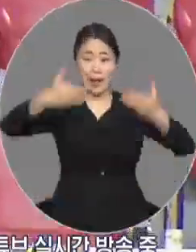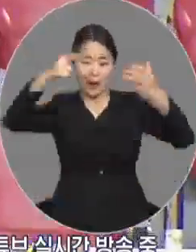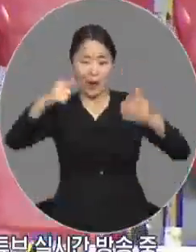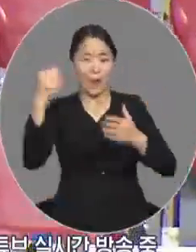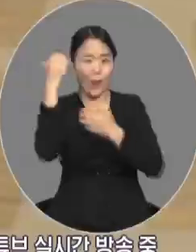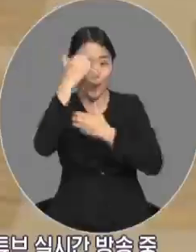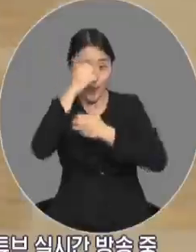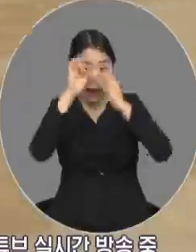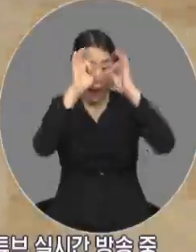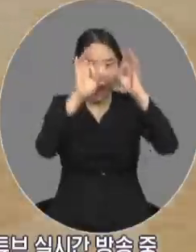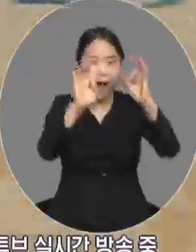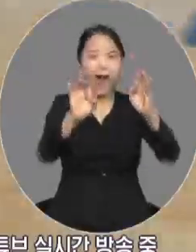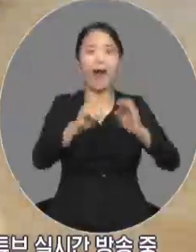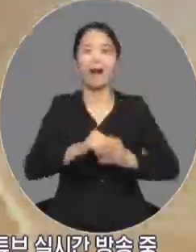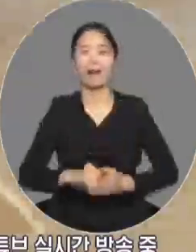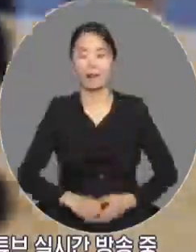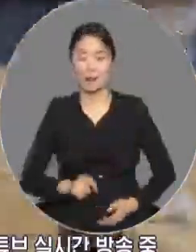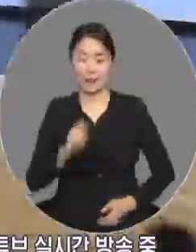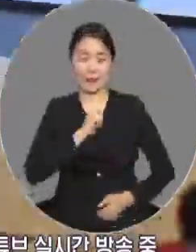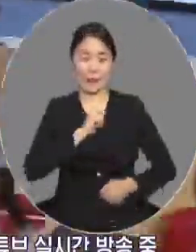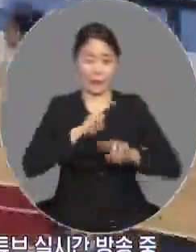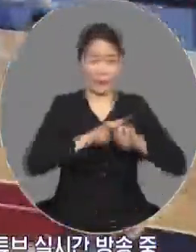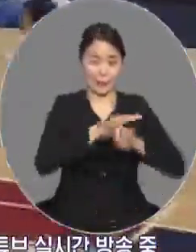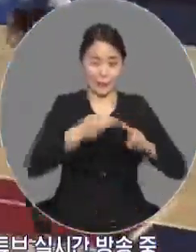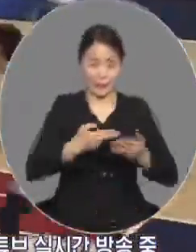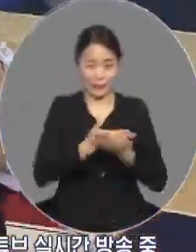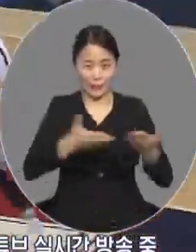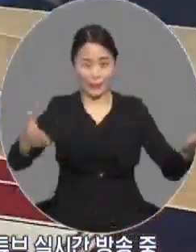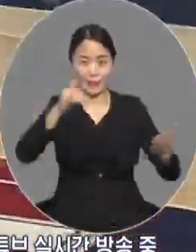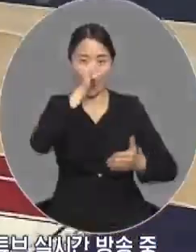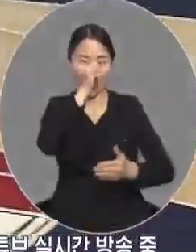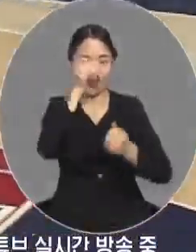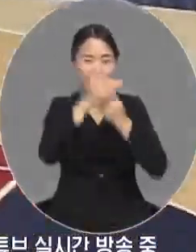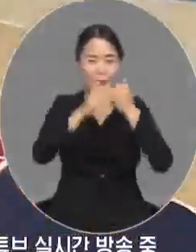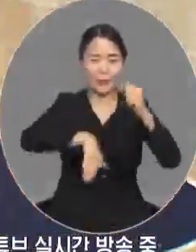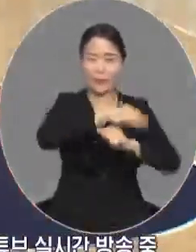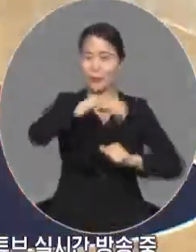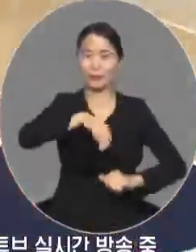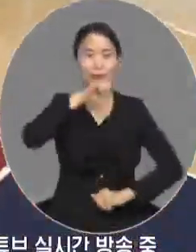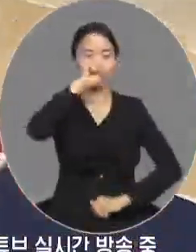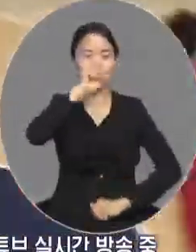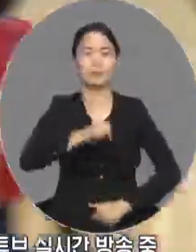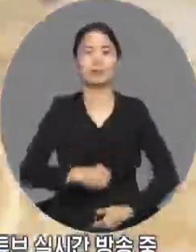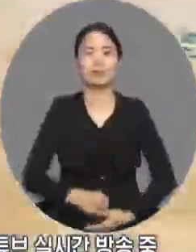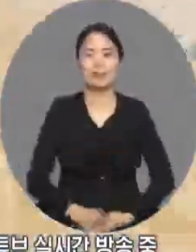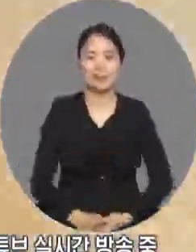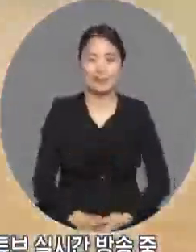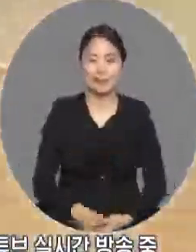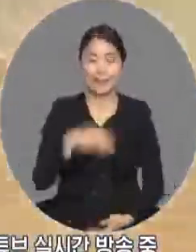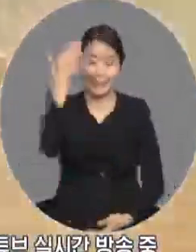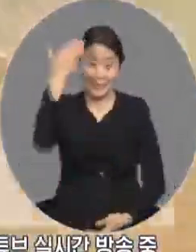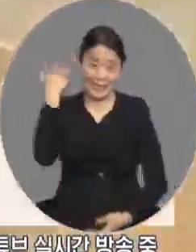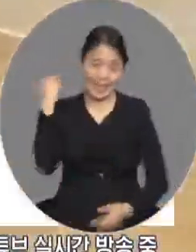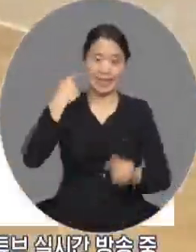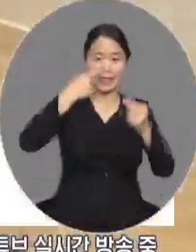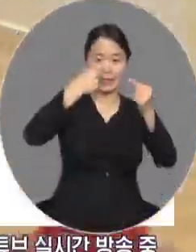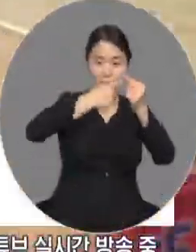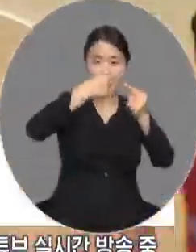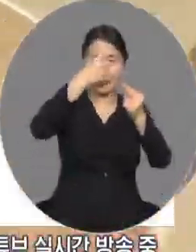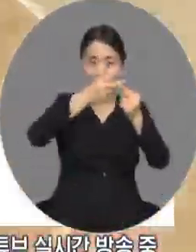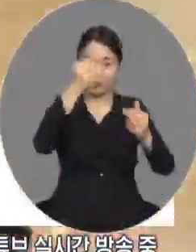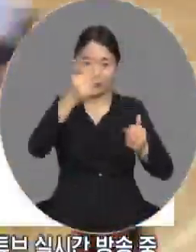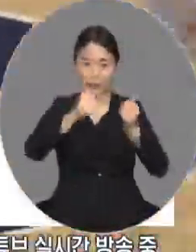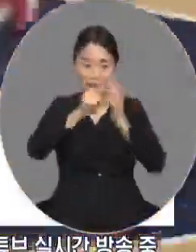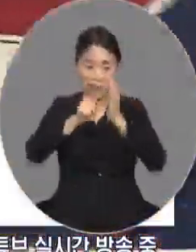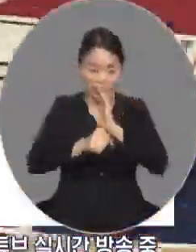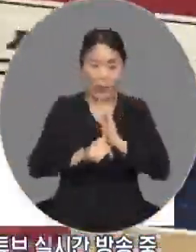팬들에게는 플레이오프 기념 티셔츠가 선물로 주어졌는데 호응이 굉장히 뜨거웠습니다. 앞선 두 경기 모두 석점 차 이내로 승부가